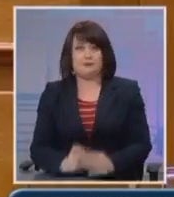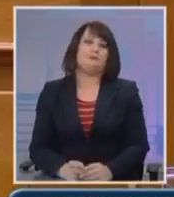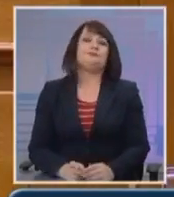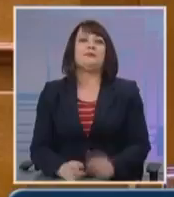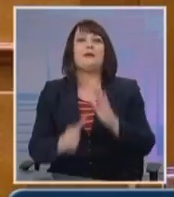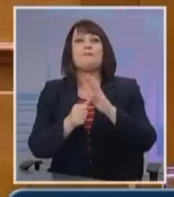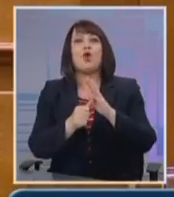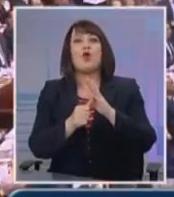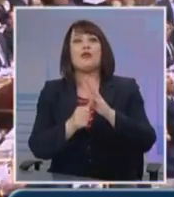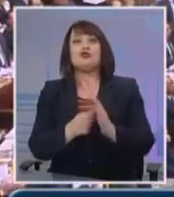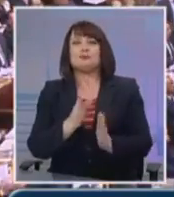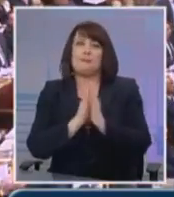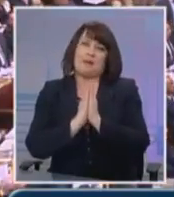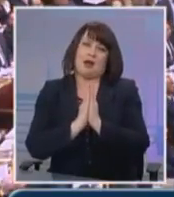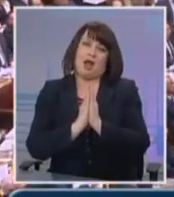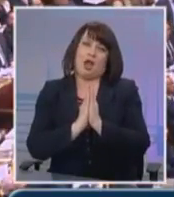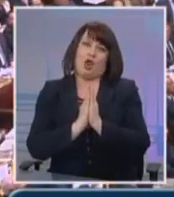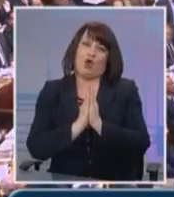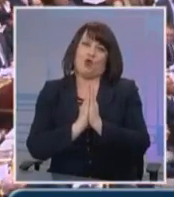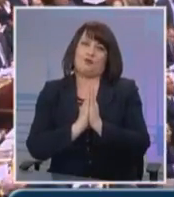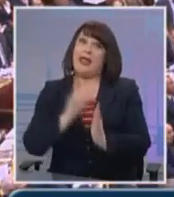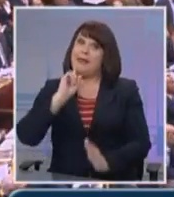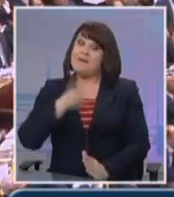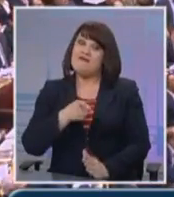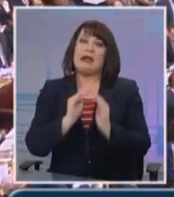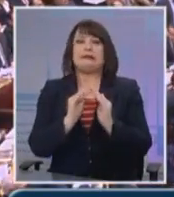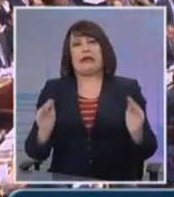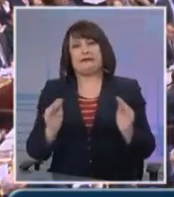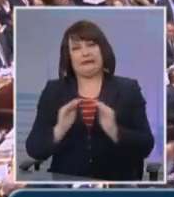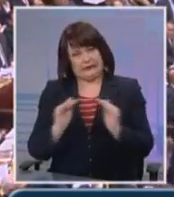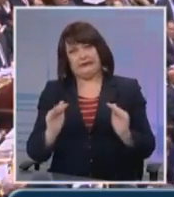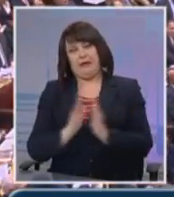Παρακαλώ να επιβληθεί η τάξη. Ελάτε, ήσυχα.